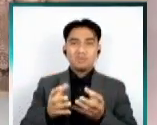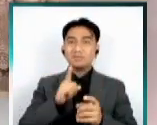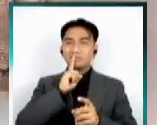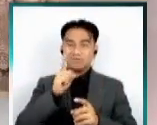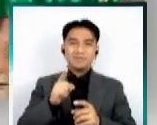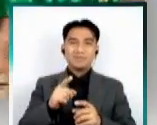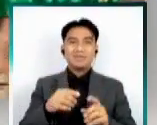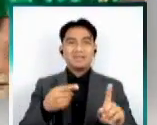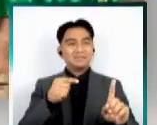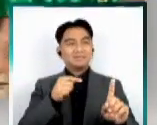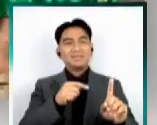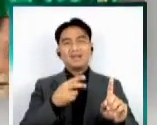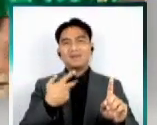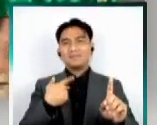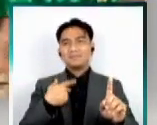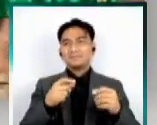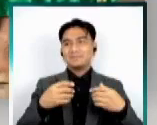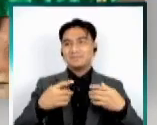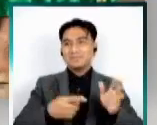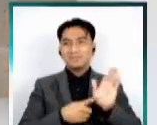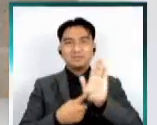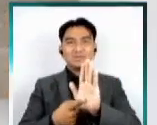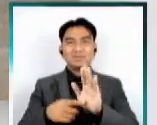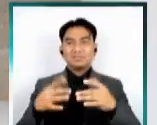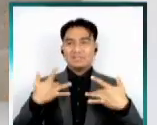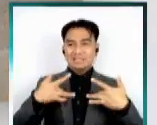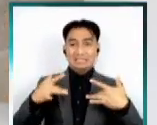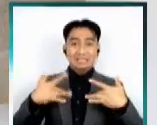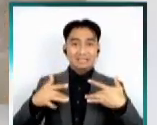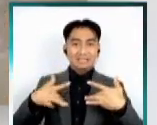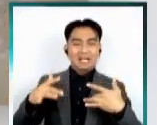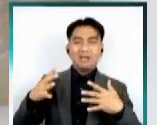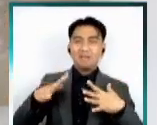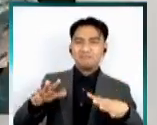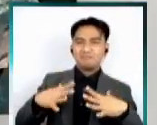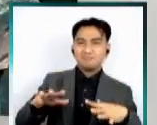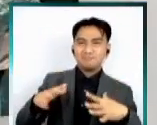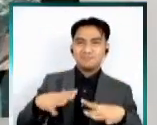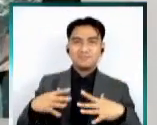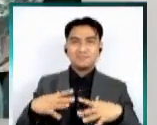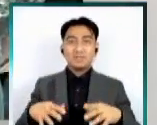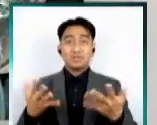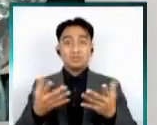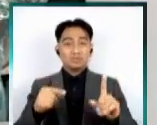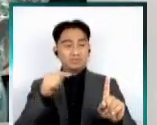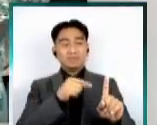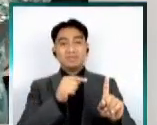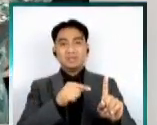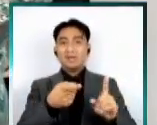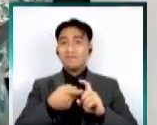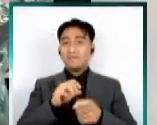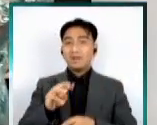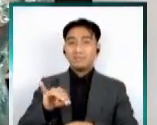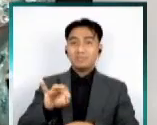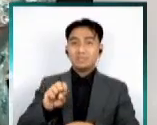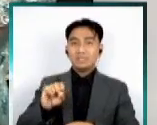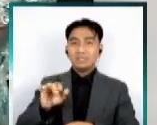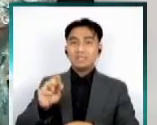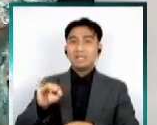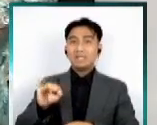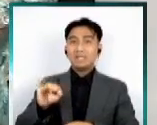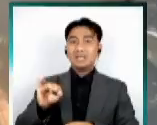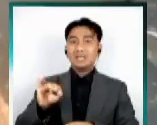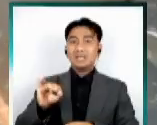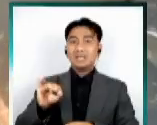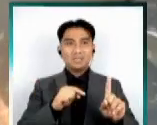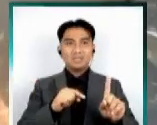inirang paroon ngayong taon ang mga disenyo ng tubong sapang dalaga Misamis Occidental na si Rojan Morris.